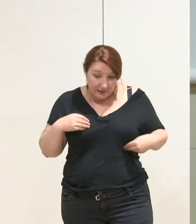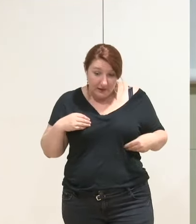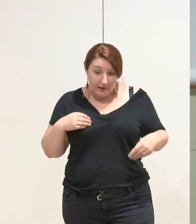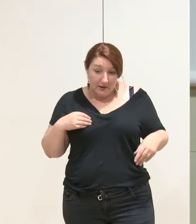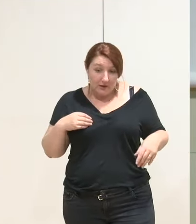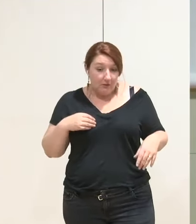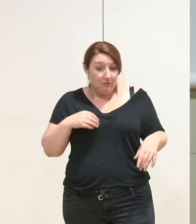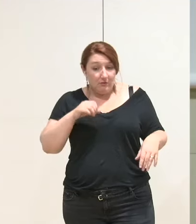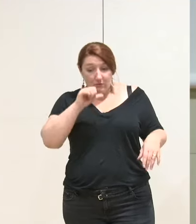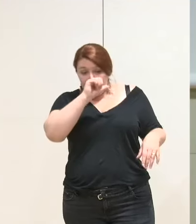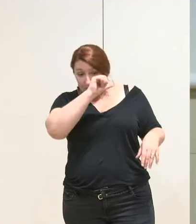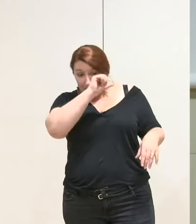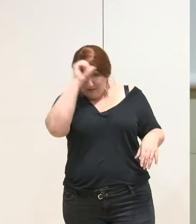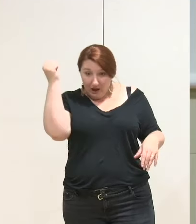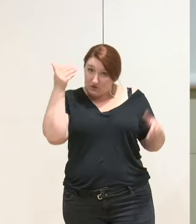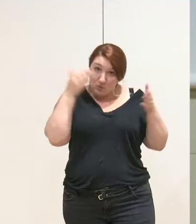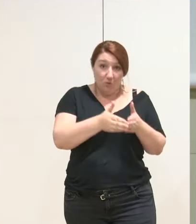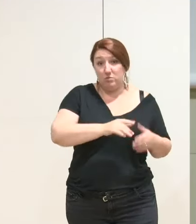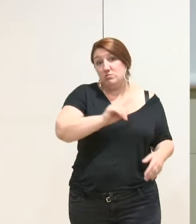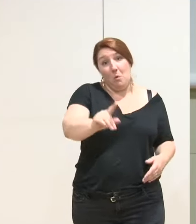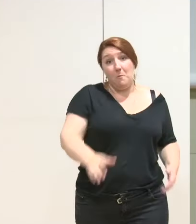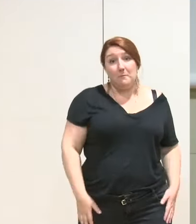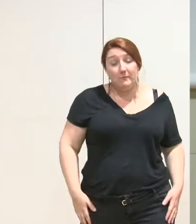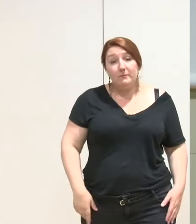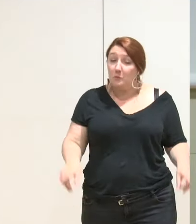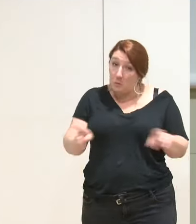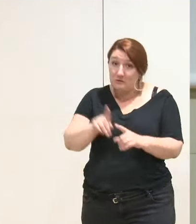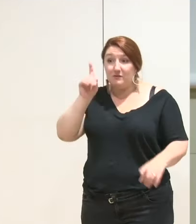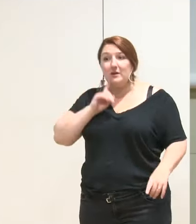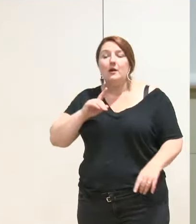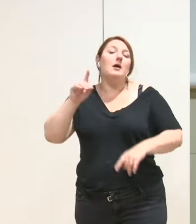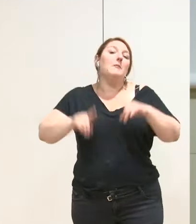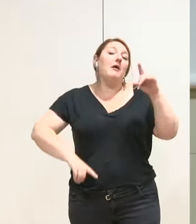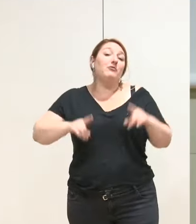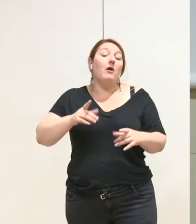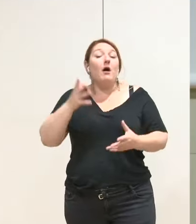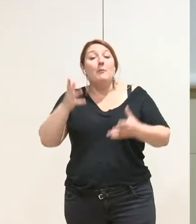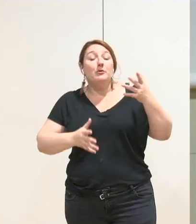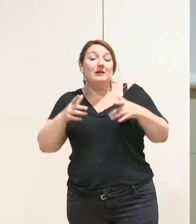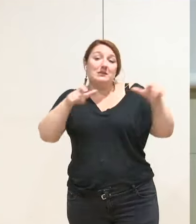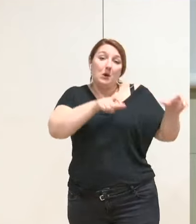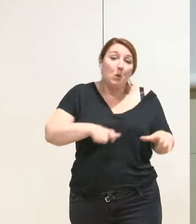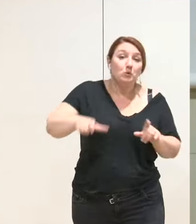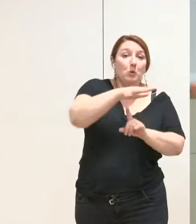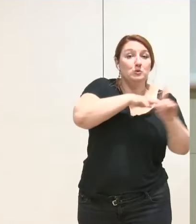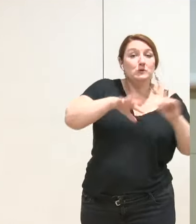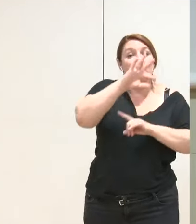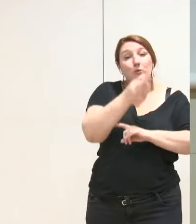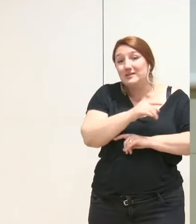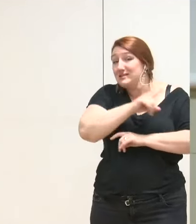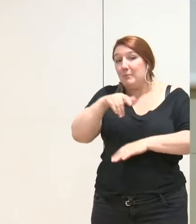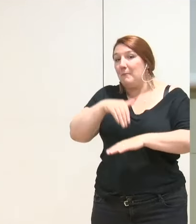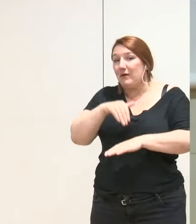situation de garçon peut-être aussi parfois davantage dans des logiques de contrôle social que de réelle prévention accompagnement à l'autonomie et